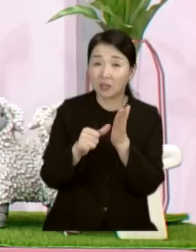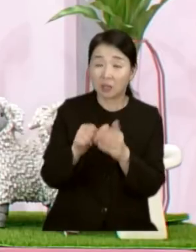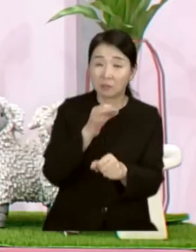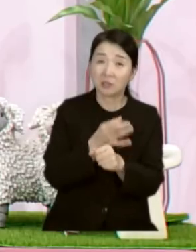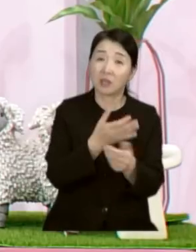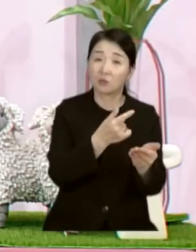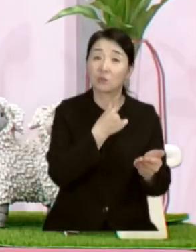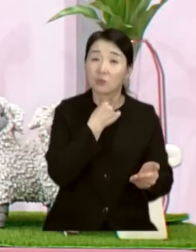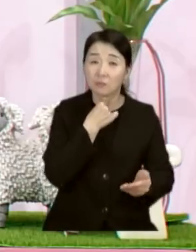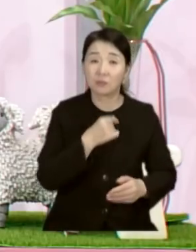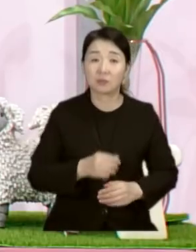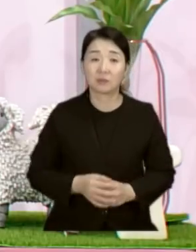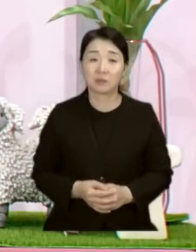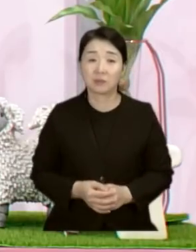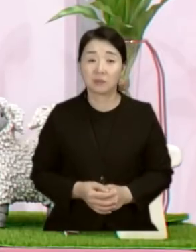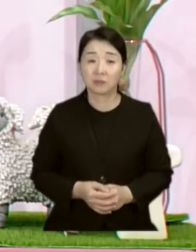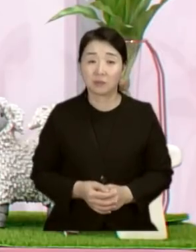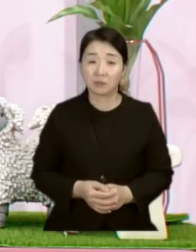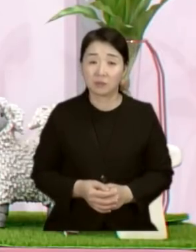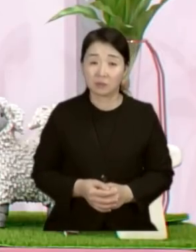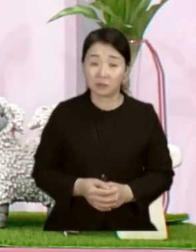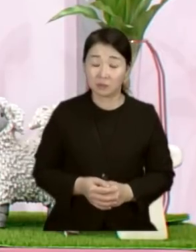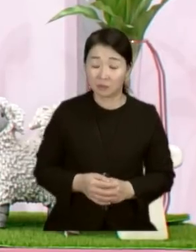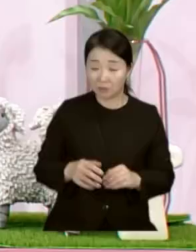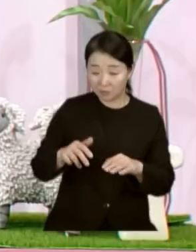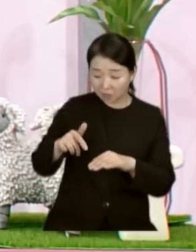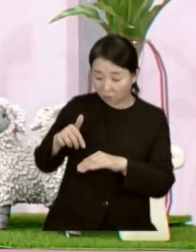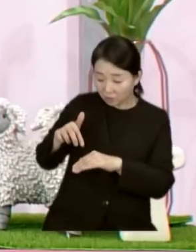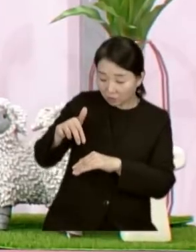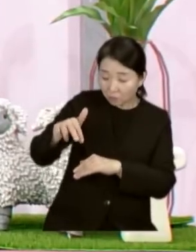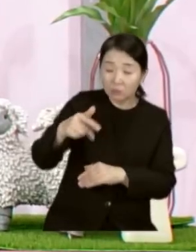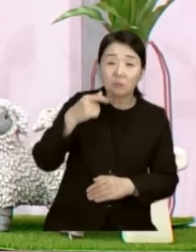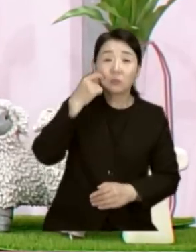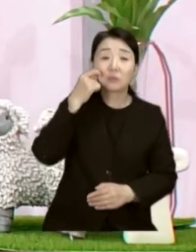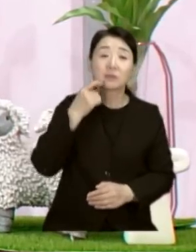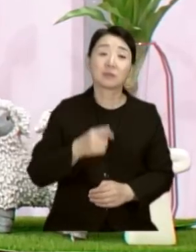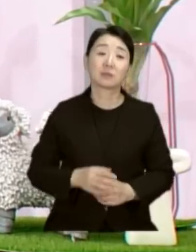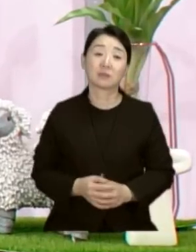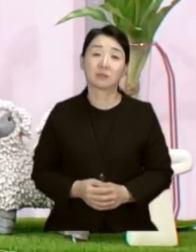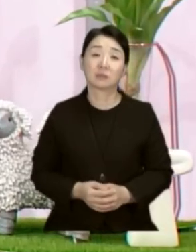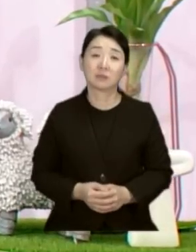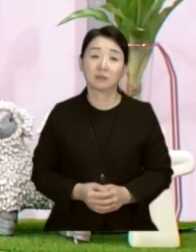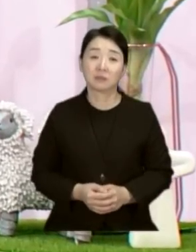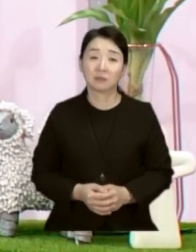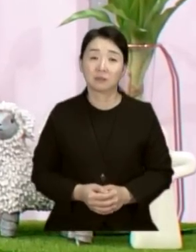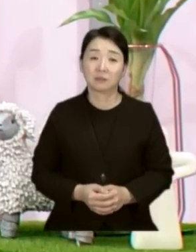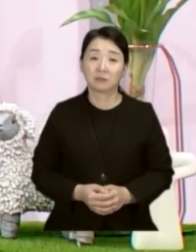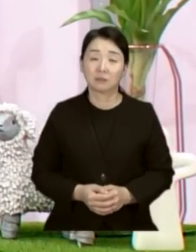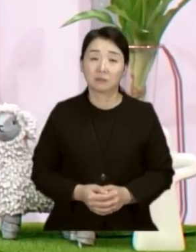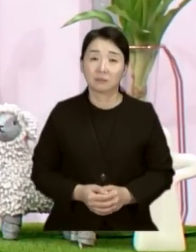싶은데 그 횡단보도를 못 건너는 거예요. 세상에 나.